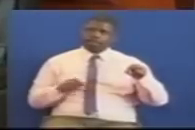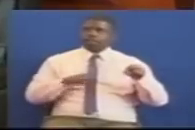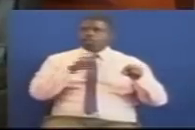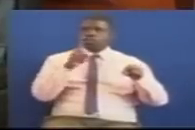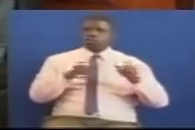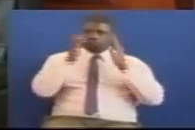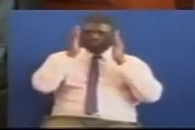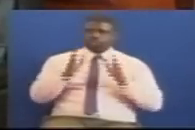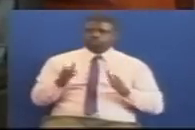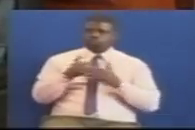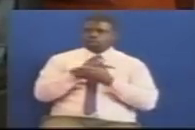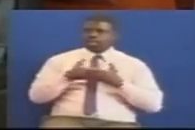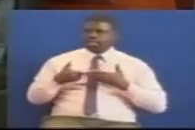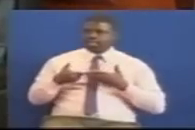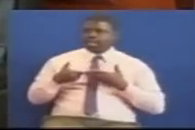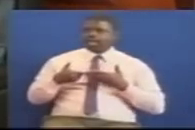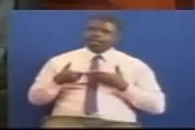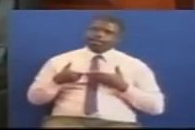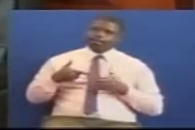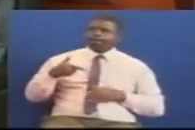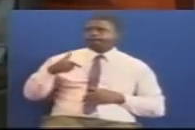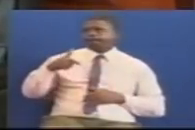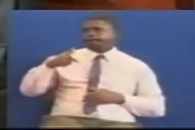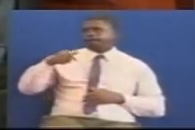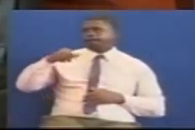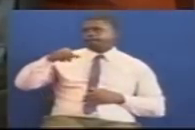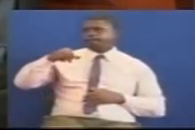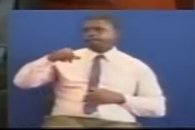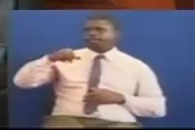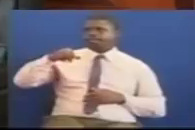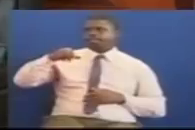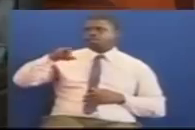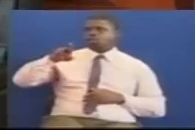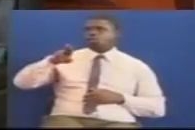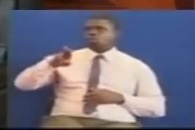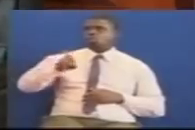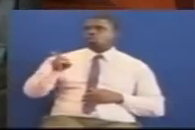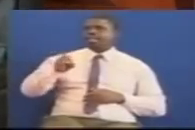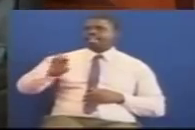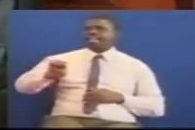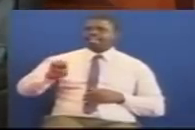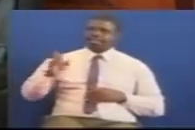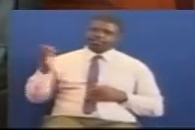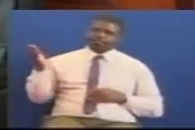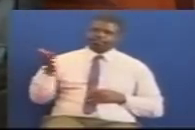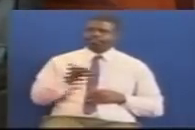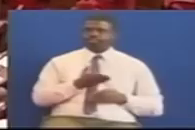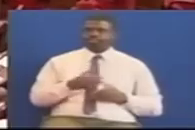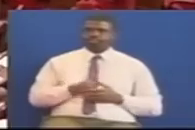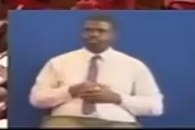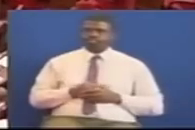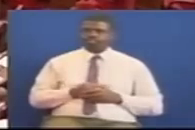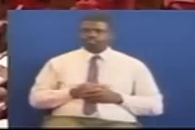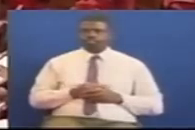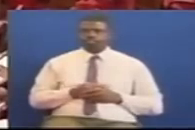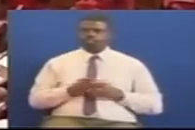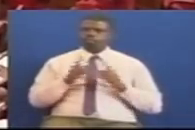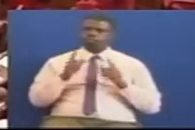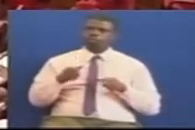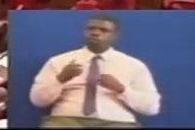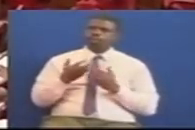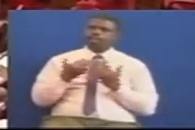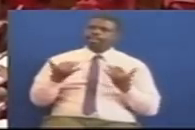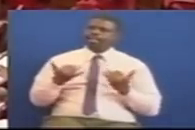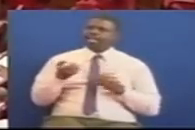na Mheshimiwa Catherine Nyakao Ruge, mbunge wa viti maalum. Kumekuwa na idadi ndogo